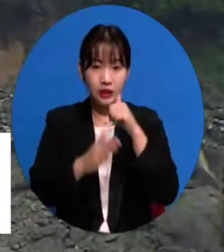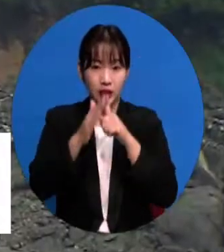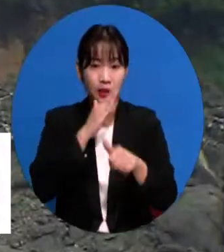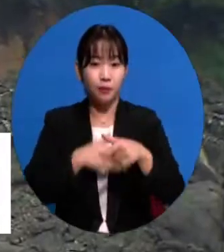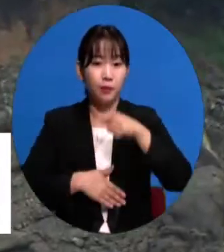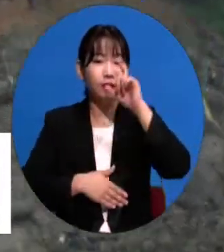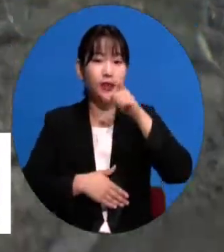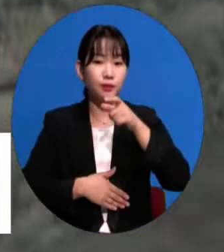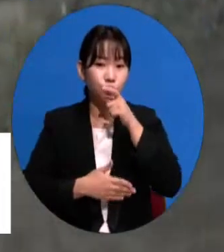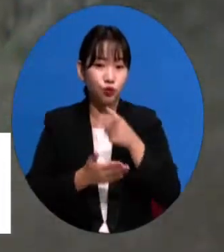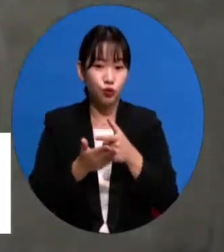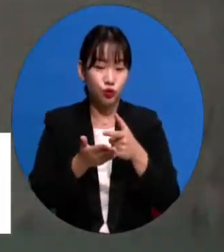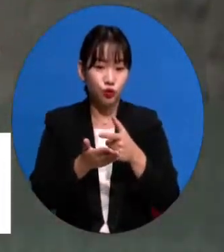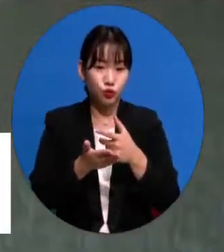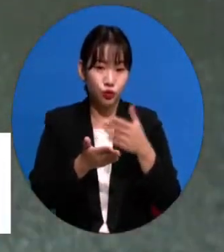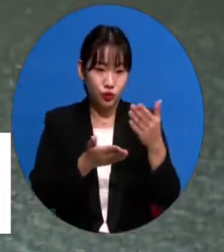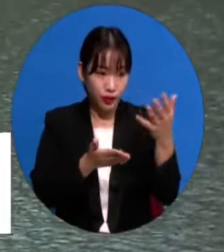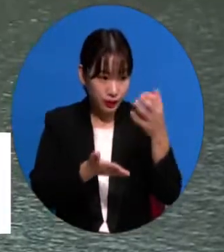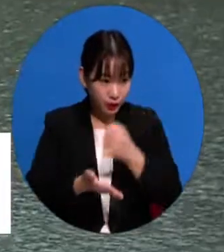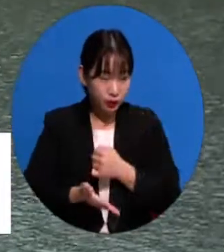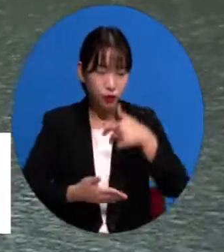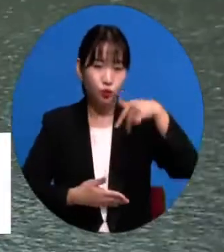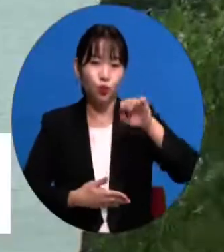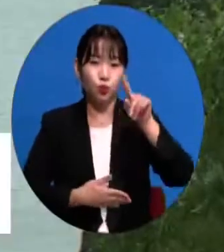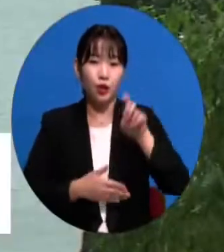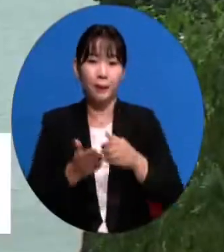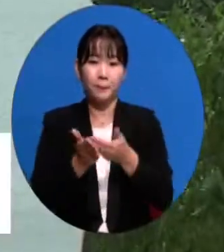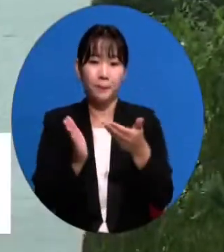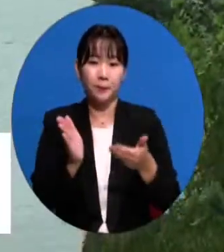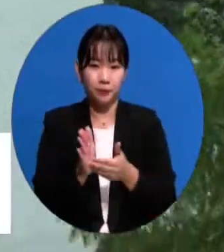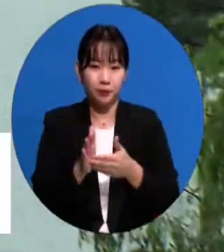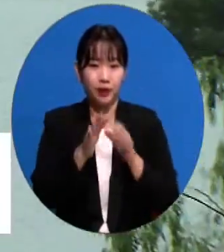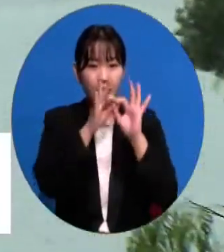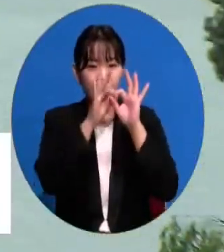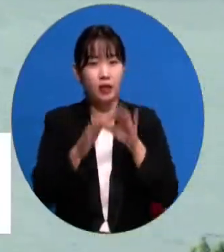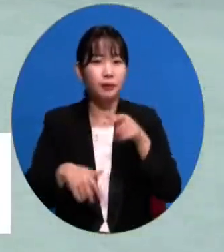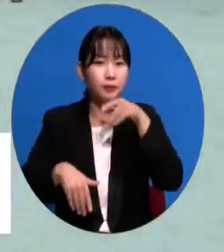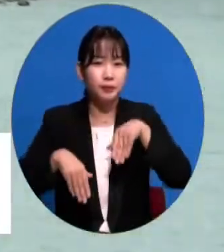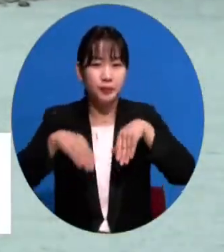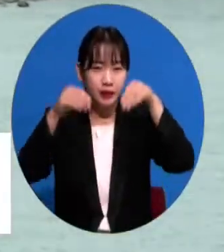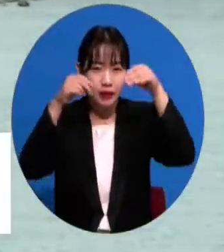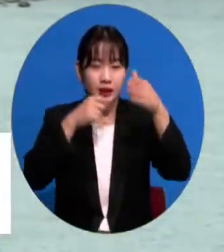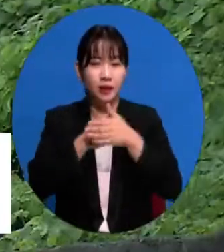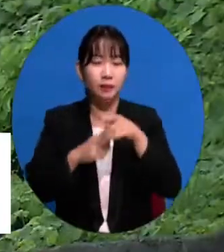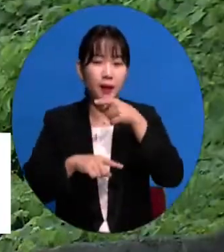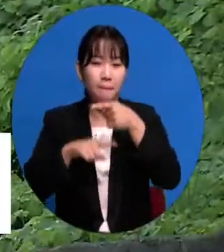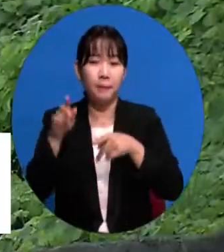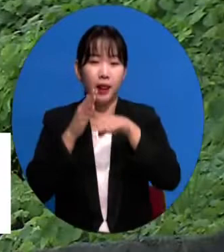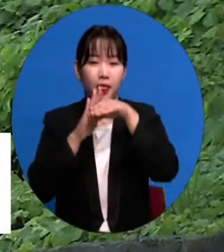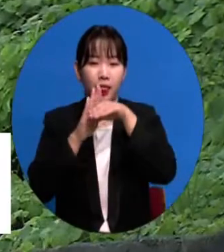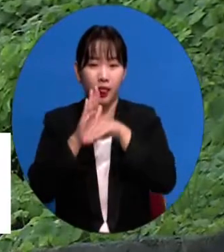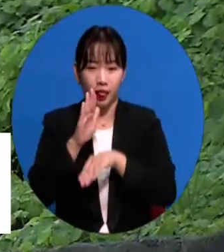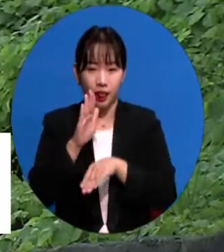식수 공급원은 주암댐인데 지속된 가뭄으로 저수량이 평년의 절반 이하까지